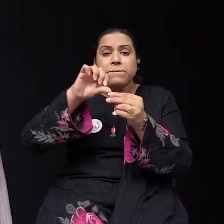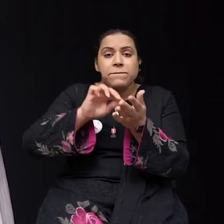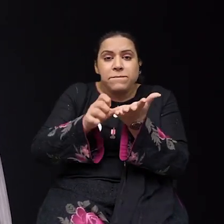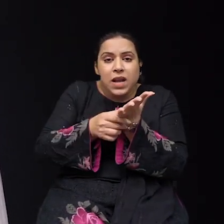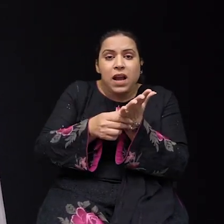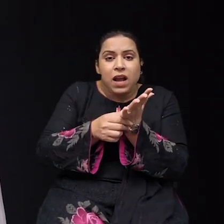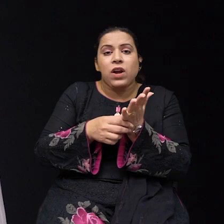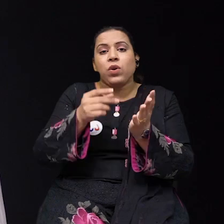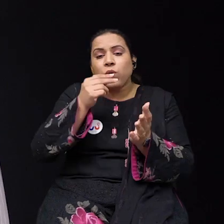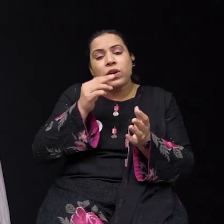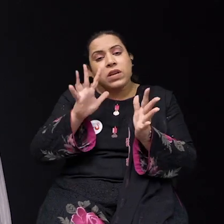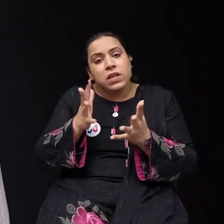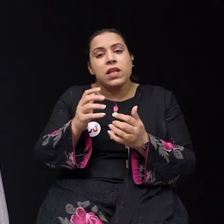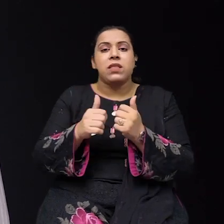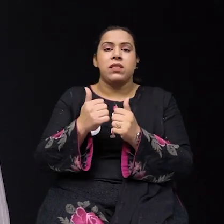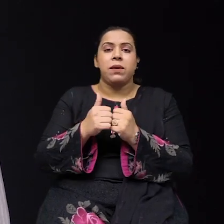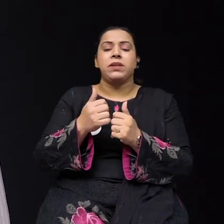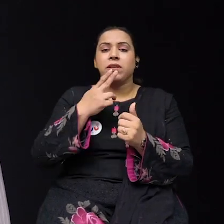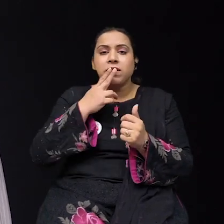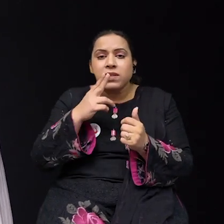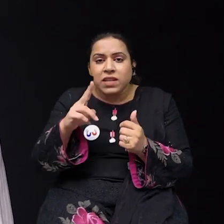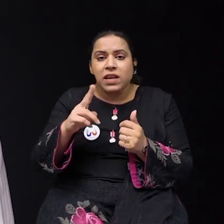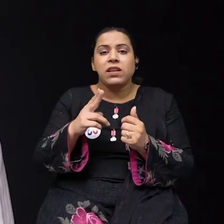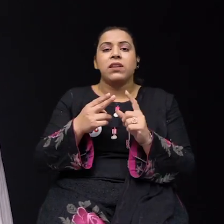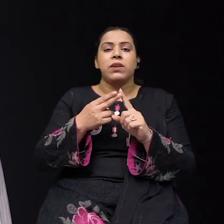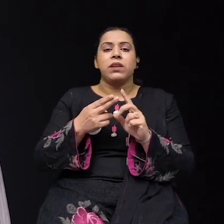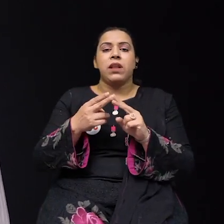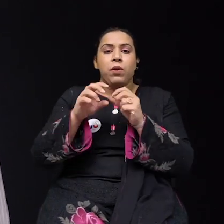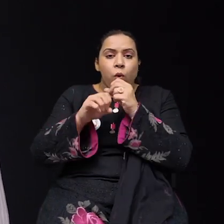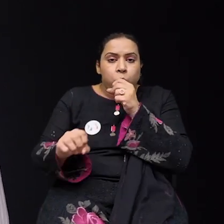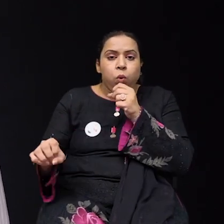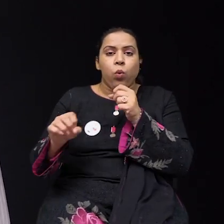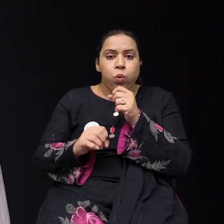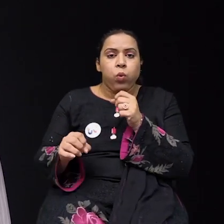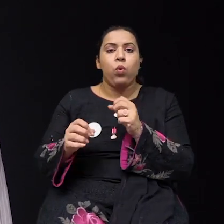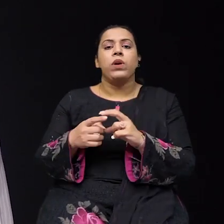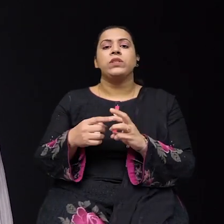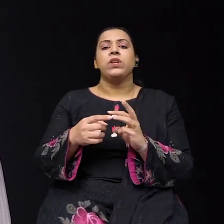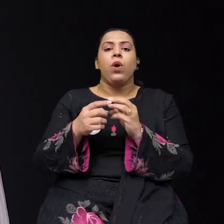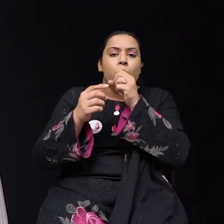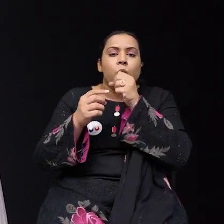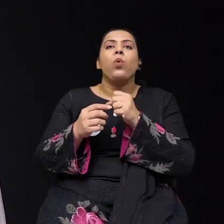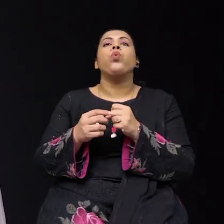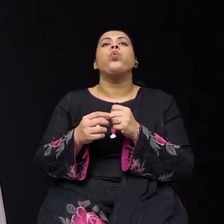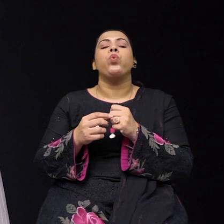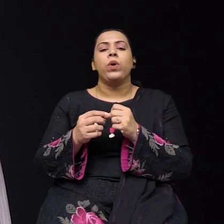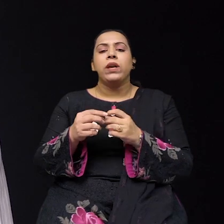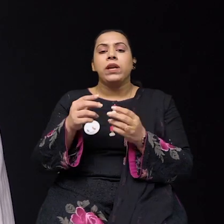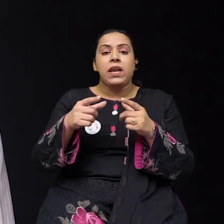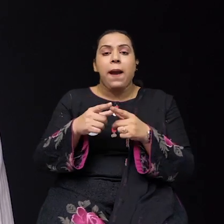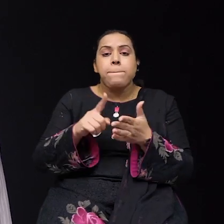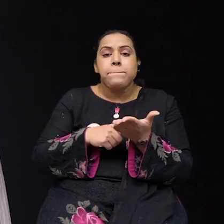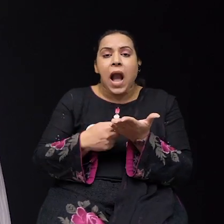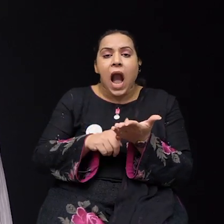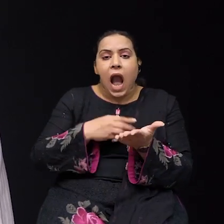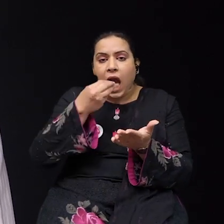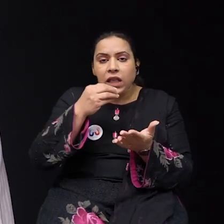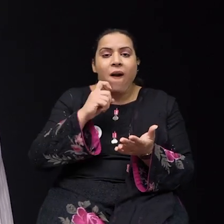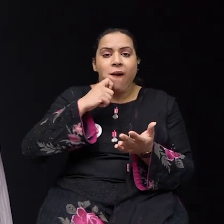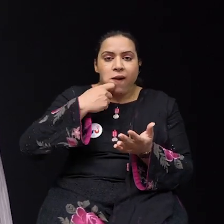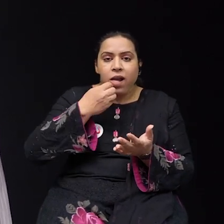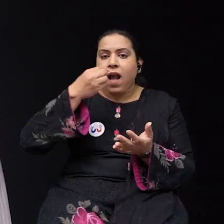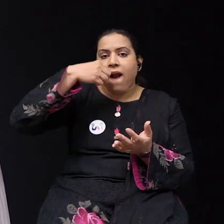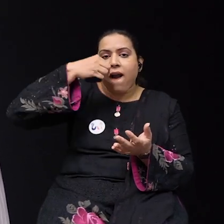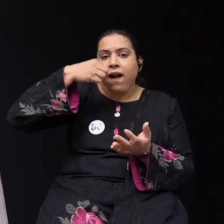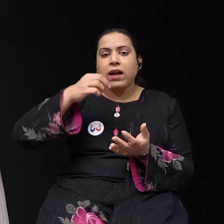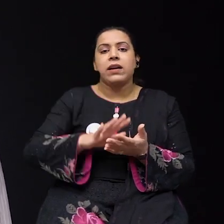بھی استعمال کر رہا ہے، چاہے وہ سگریٹ ہے، چاہے وہ حکا ہے، چاہے وہ پان، تمباکو والے پان ہے، چاہے وہ نسوار ہے، آج